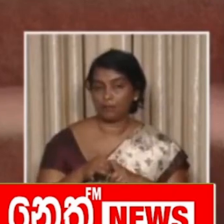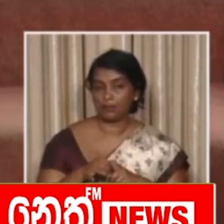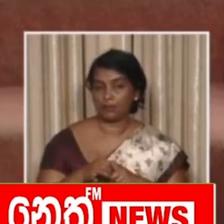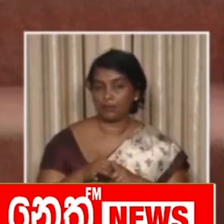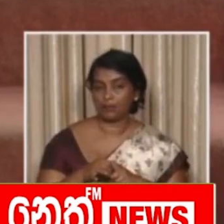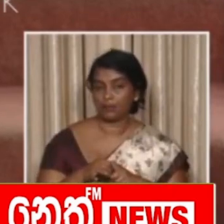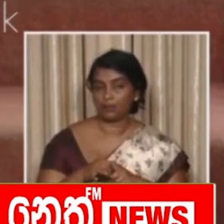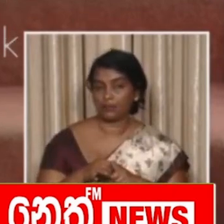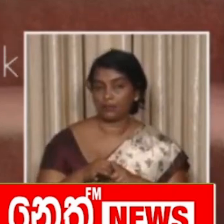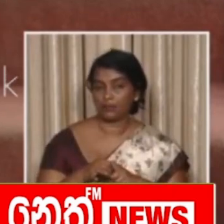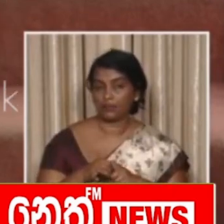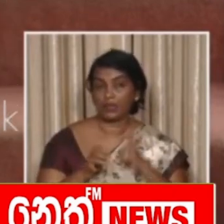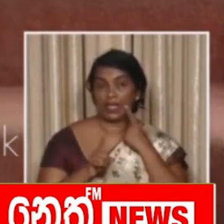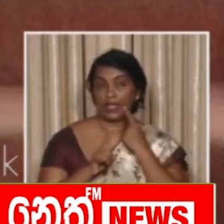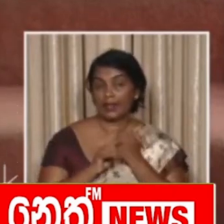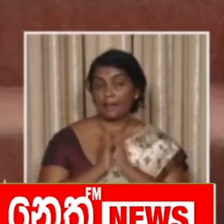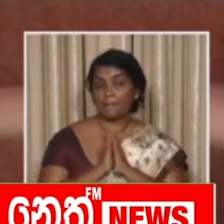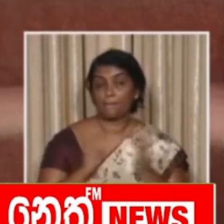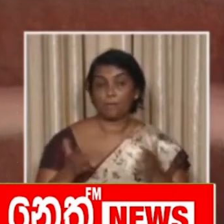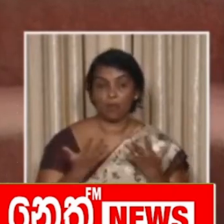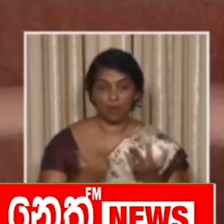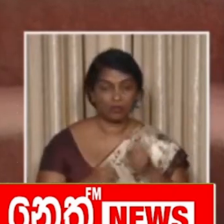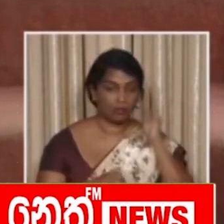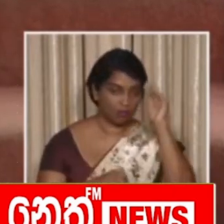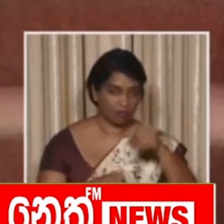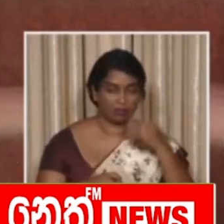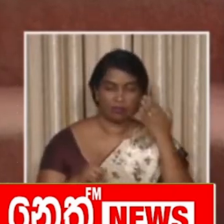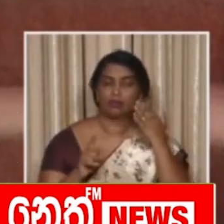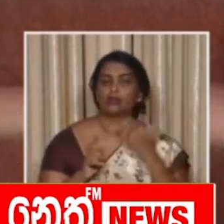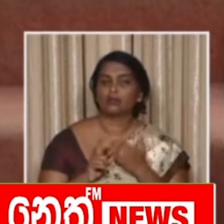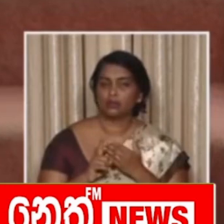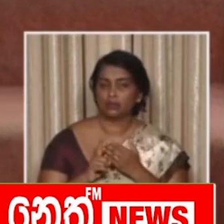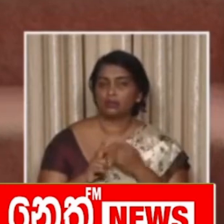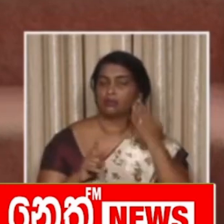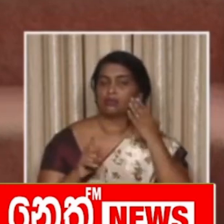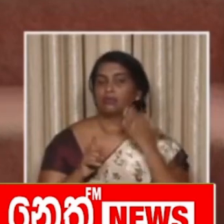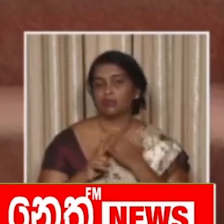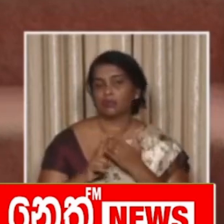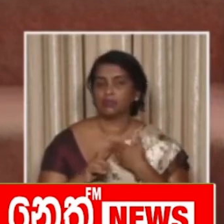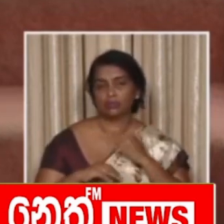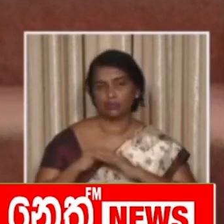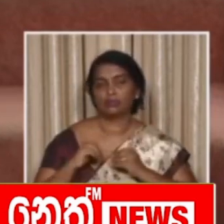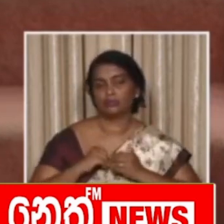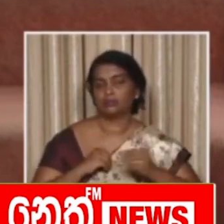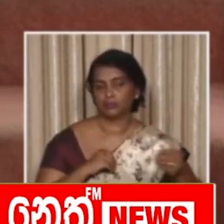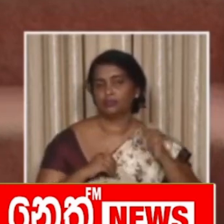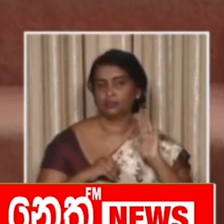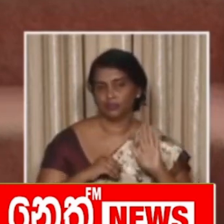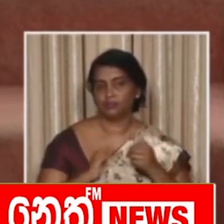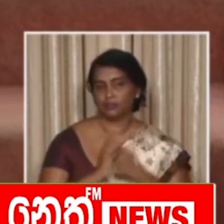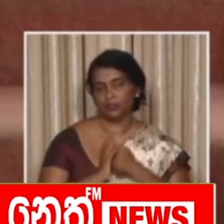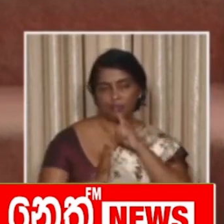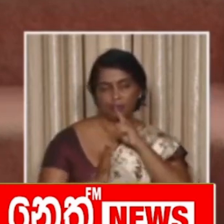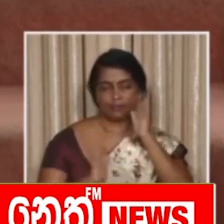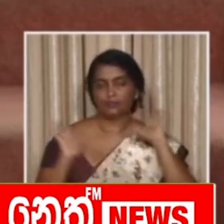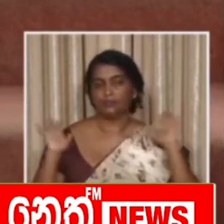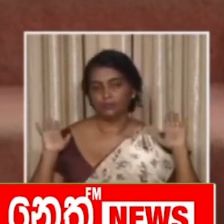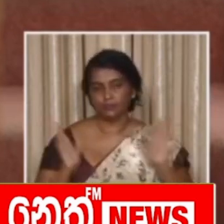මේ දලදා පෙරහැරට අවශ්‍ය අලියතුන් සම්බන්ධයෙන්. ඒ සම්බන්ධයෙන් මම ක්‍රියාමාර්ග ගන්නවා ගරු කතානායකතුමනි